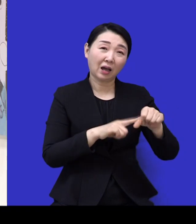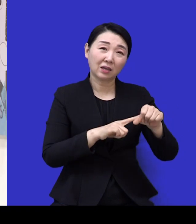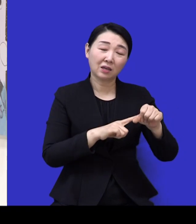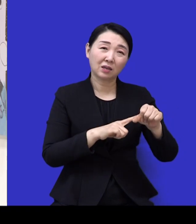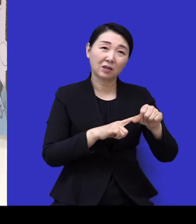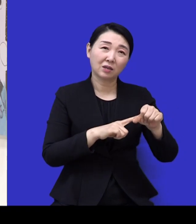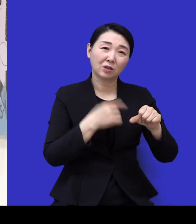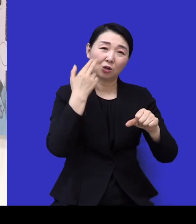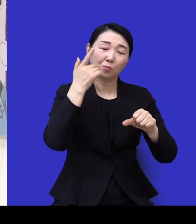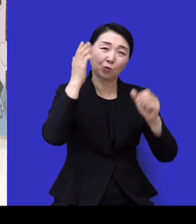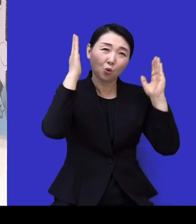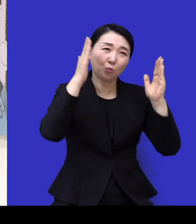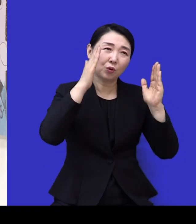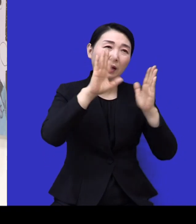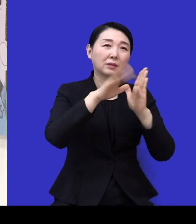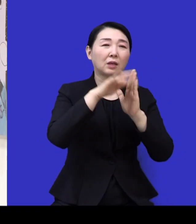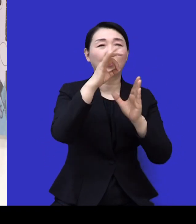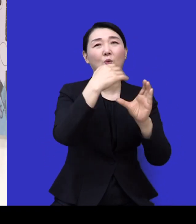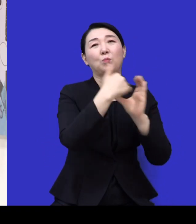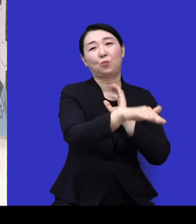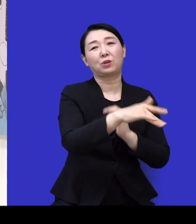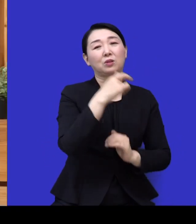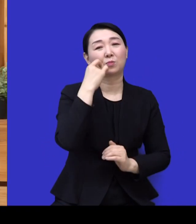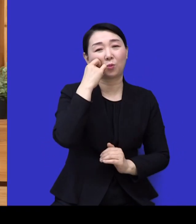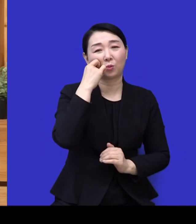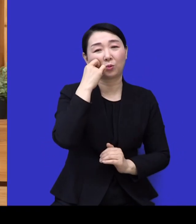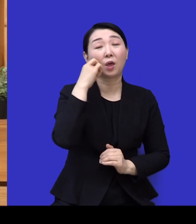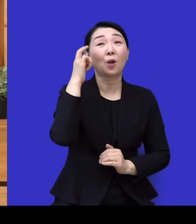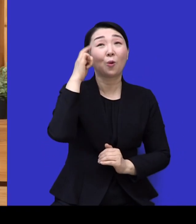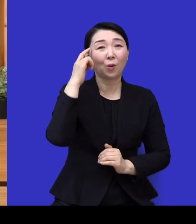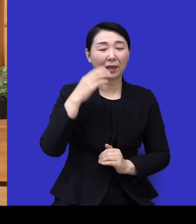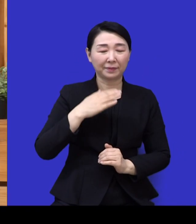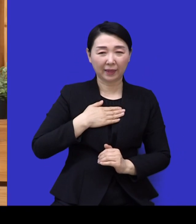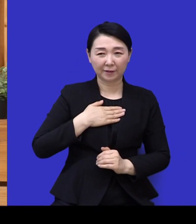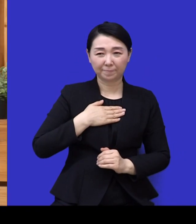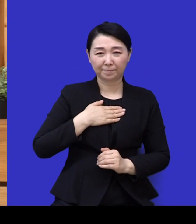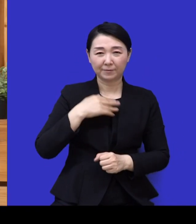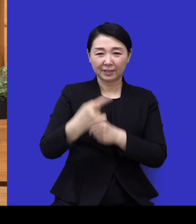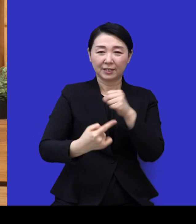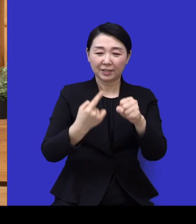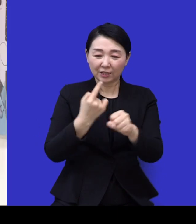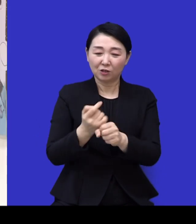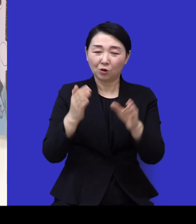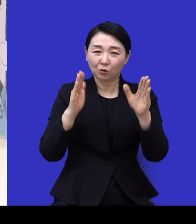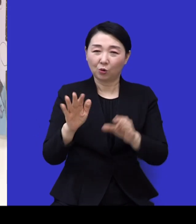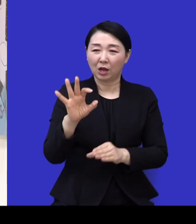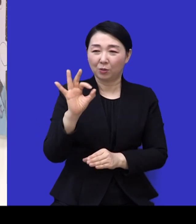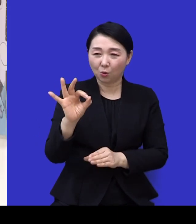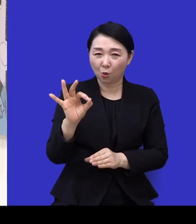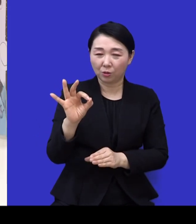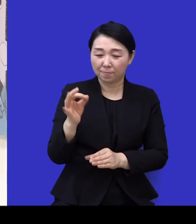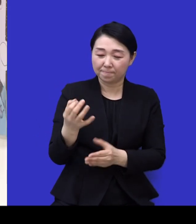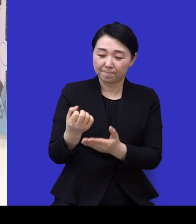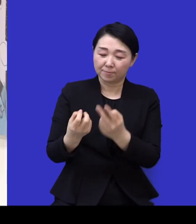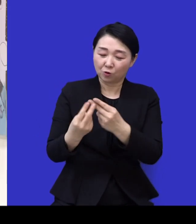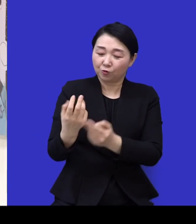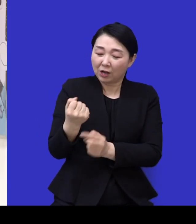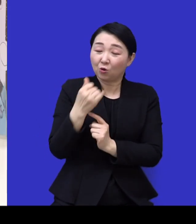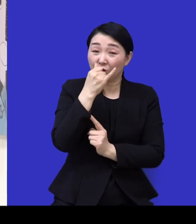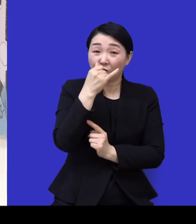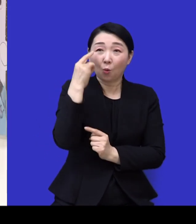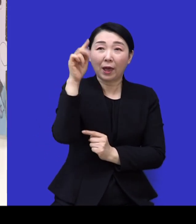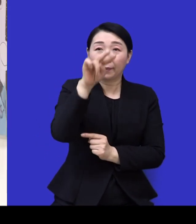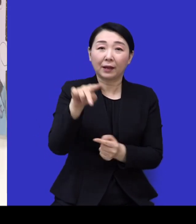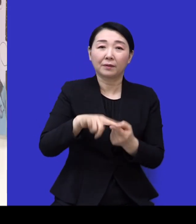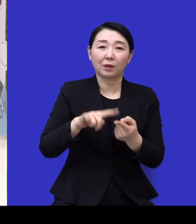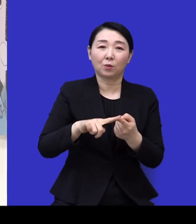한 해 정도 이렇게 학비를 좀 이렇게 갖고 있었어요. 예. 이게 달러로 그것도. 예, 예, 예. 근데 계약을 하라고 그러는데 근데